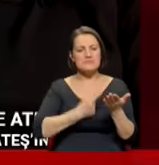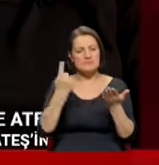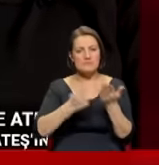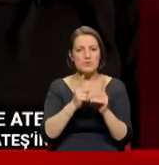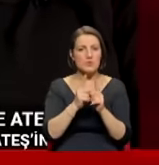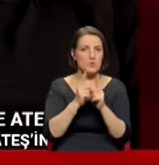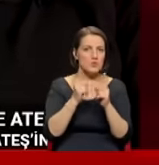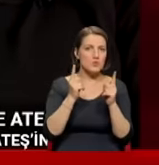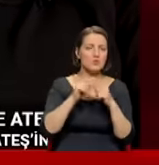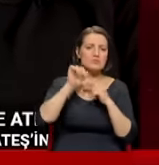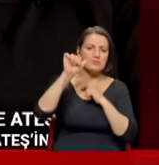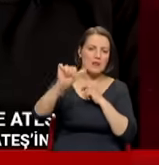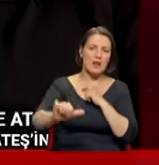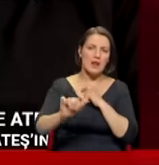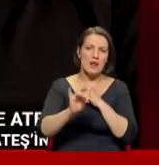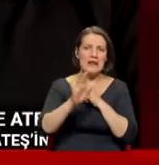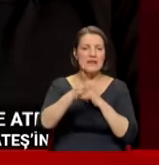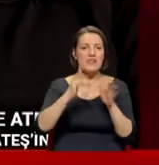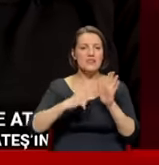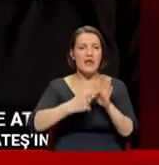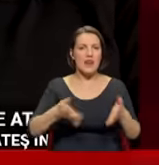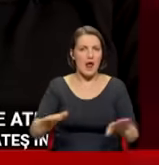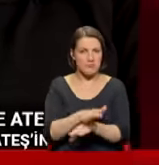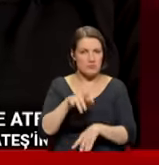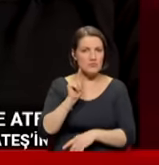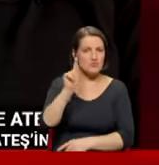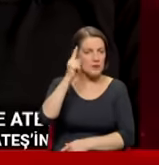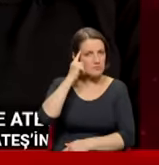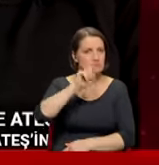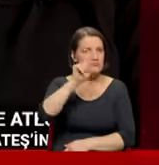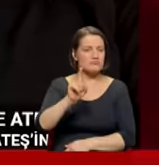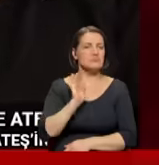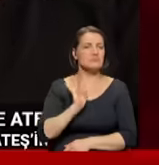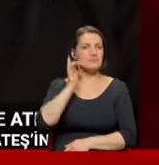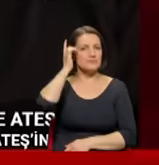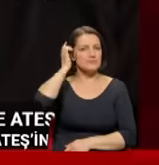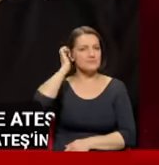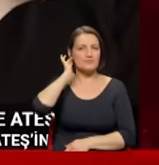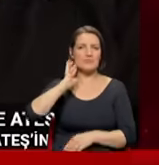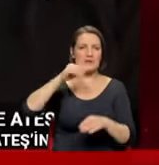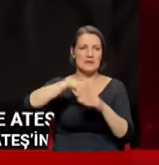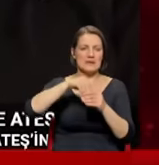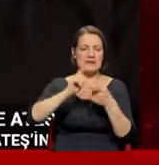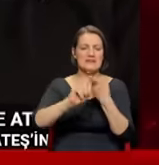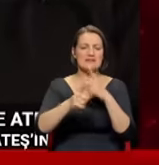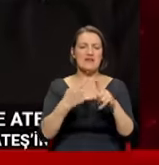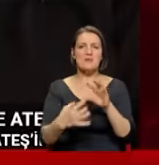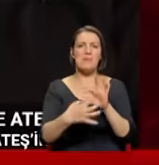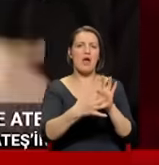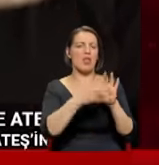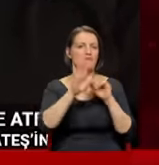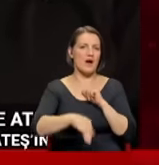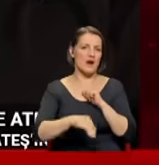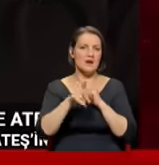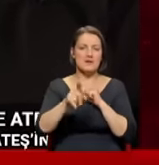uzatılmış olması aklımızda acaba deliller karartılacak mı şüphesini mesela uyandırıyor. İçinde işte siyasi uzantıları var.